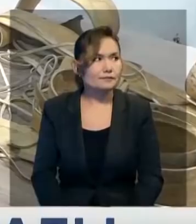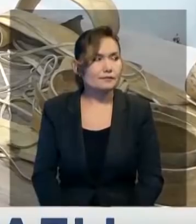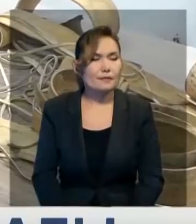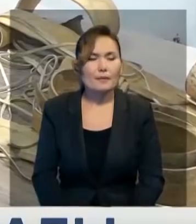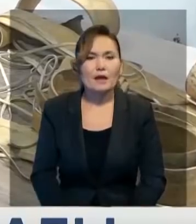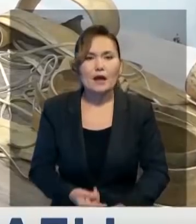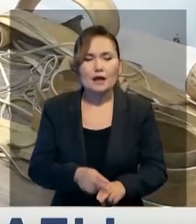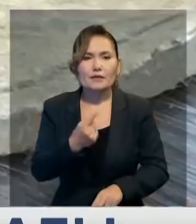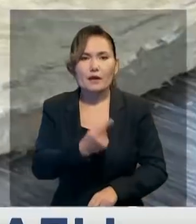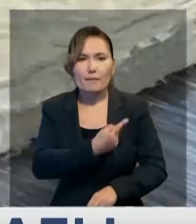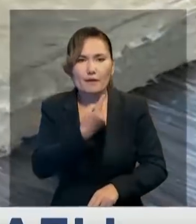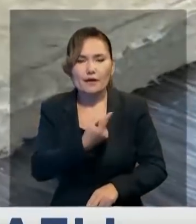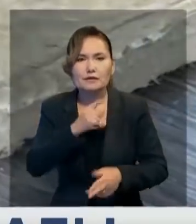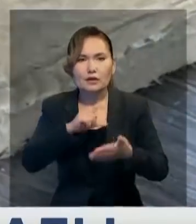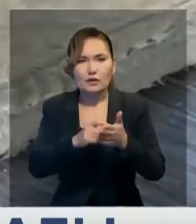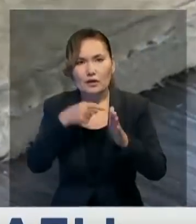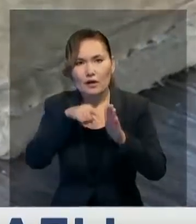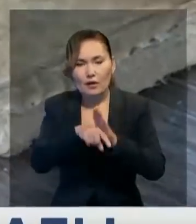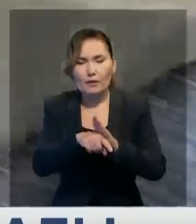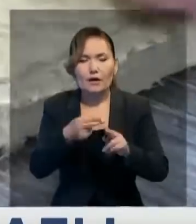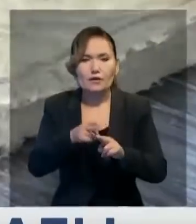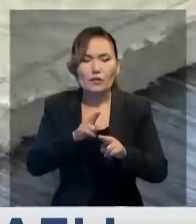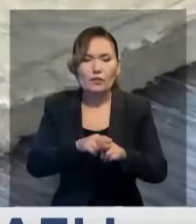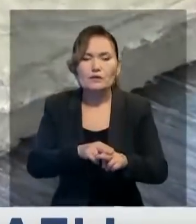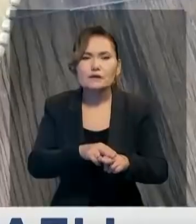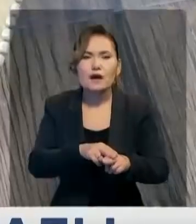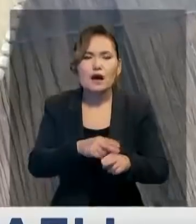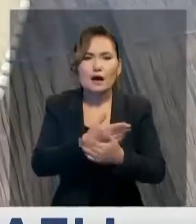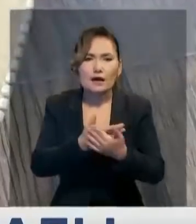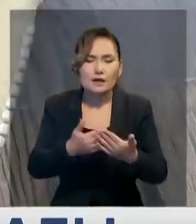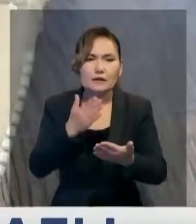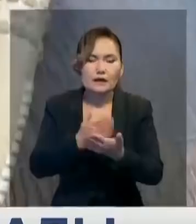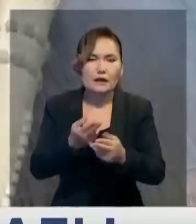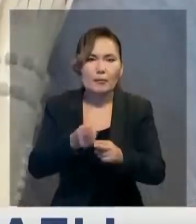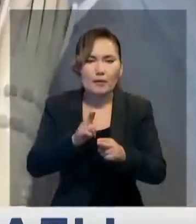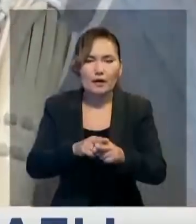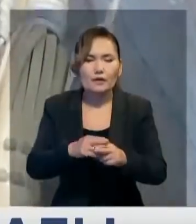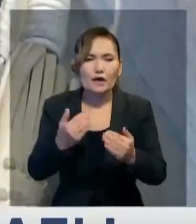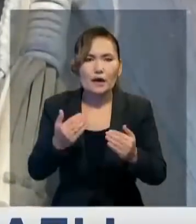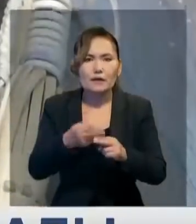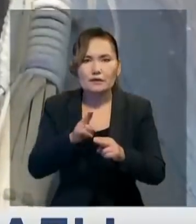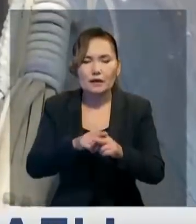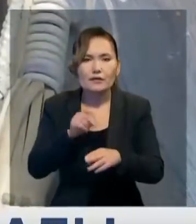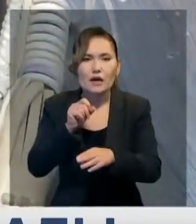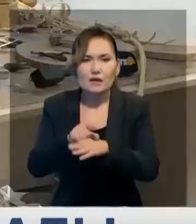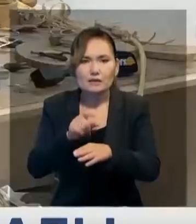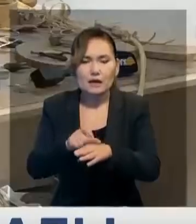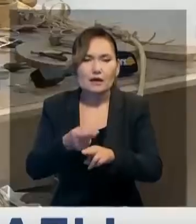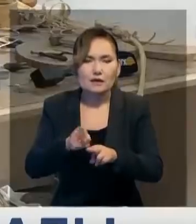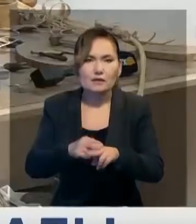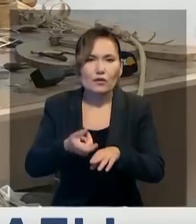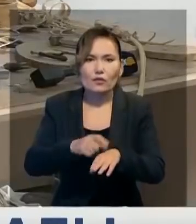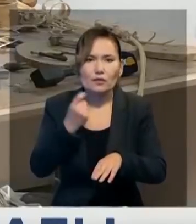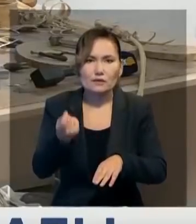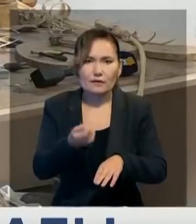Кеңес өрімшінің шеберханасына қарай бұл күнде кісі аяғы сиреген. Бір кезде айына ондаған қамшы өріп қапылық жататын шебер қазір тұтынушын таппаған есіл өнердің аяқ